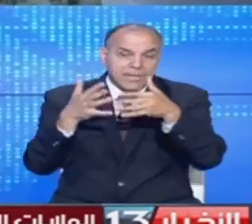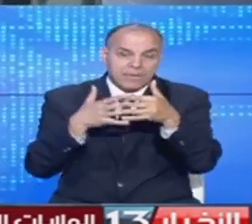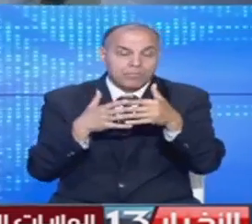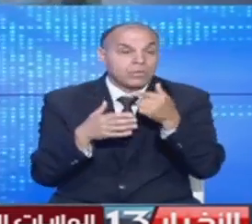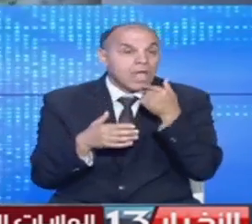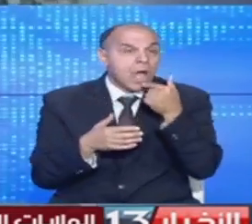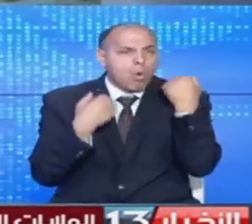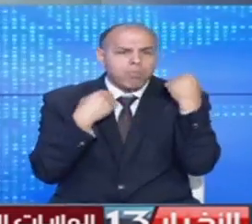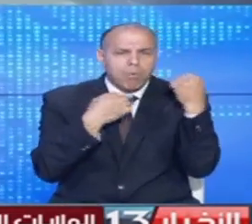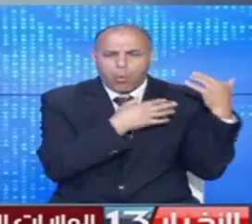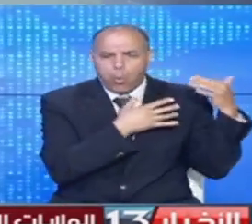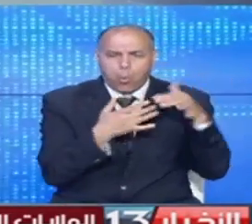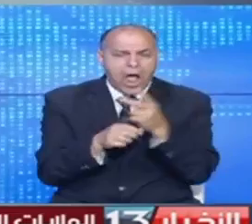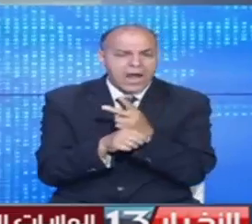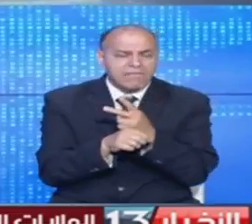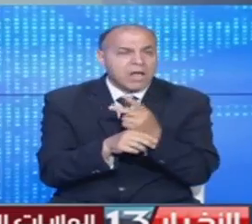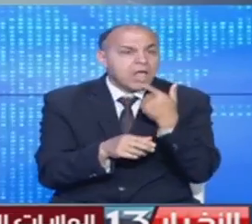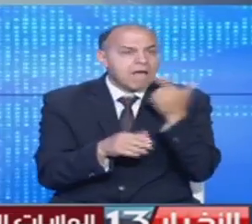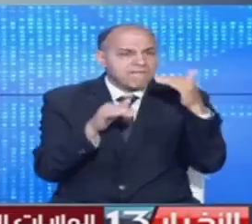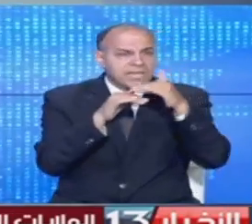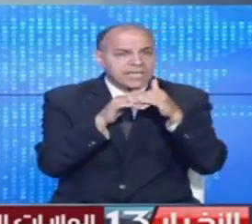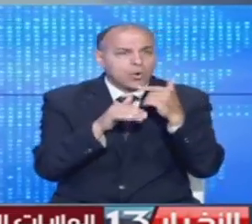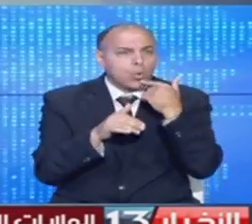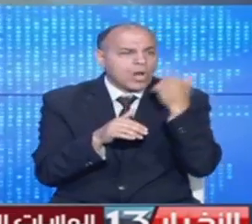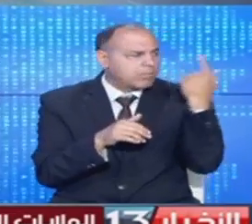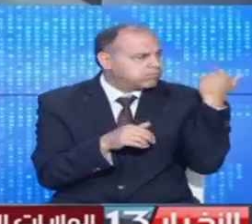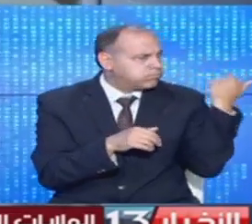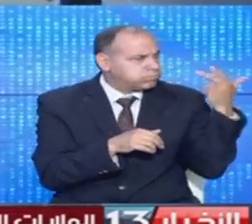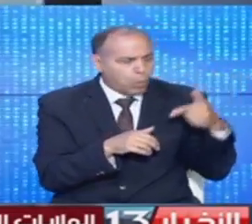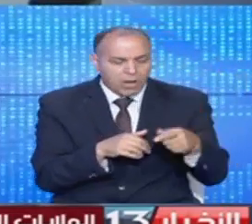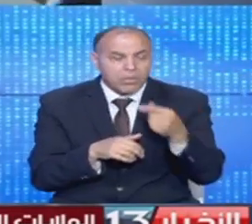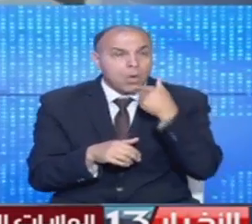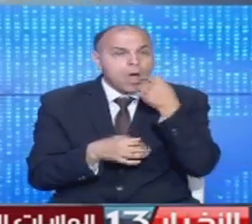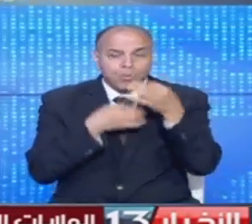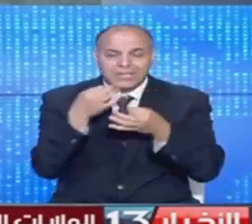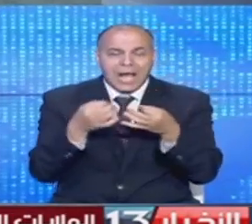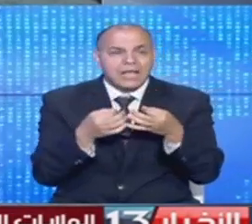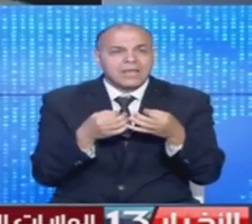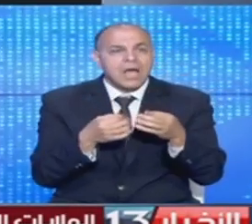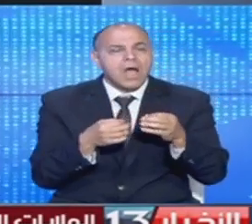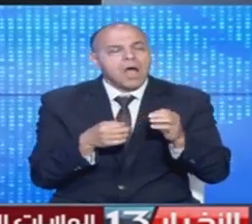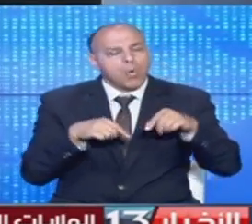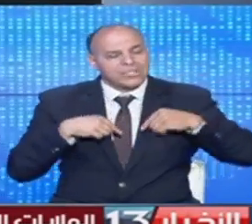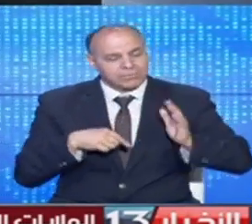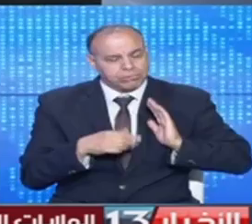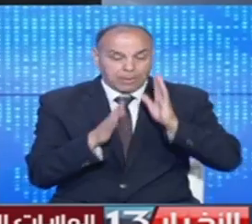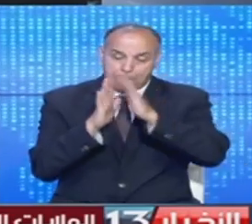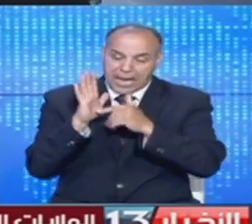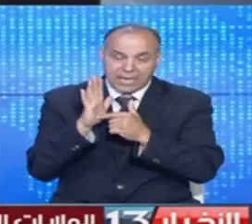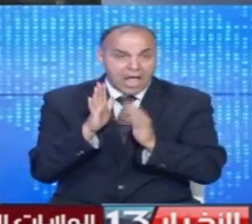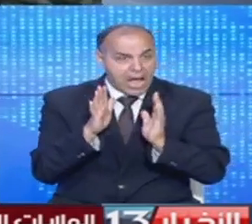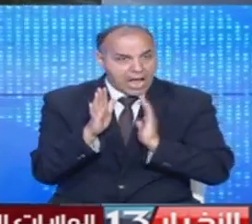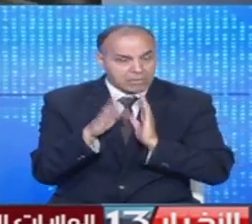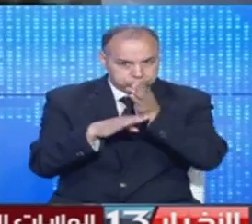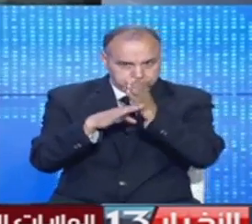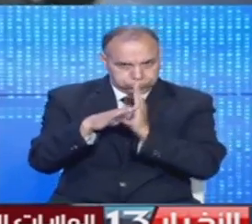وذلك بعد احتجاجات عنيفة في المدينة أثناء الليل على مدى أيام. وأفاد المتحدث باسم البنتاغون في بيان بأن القوات في